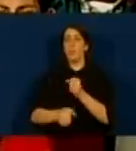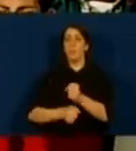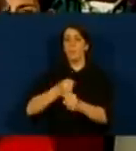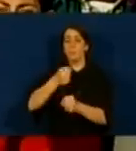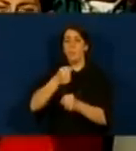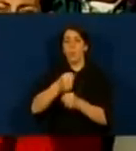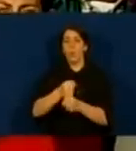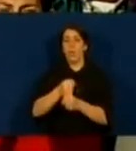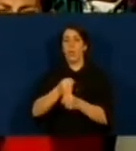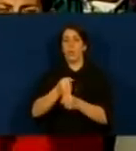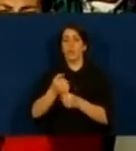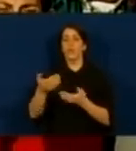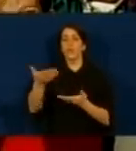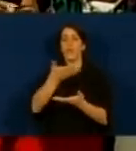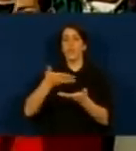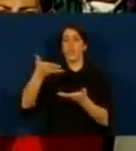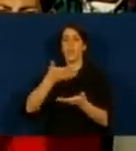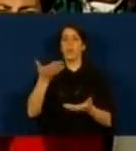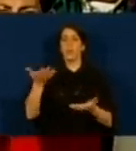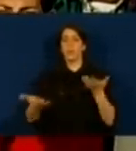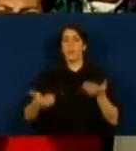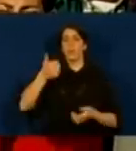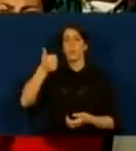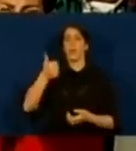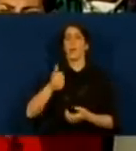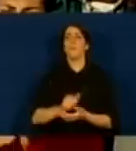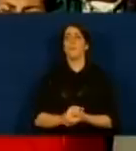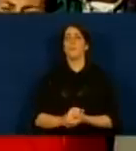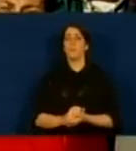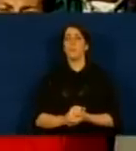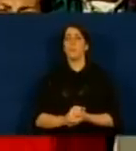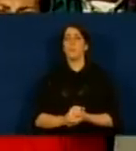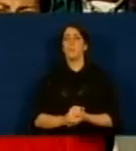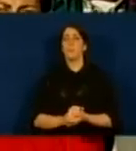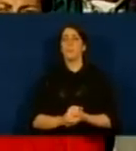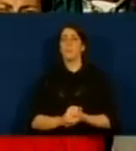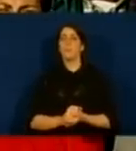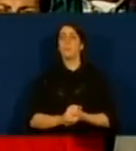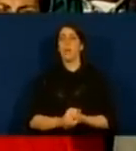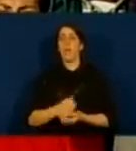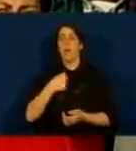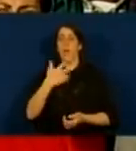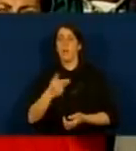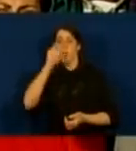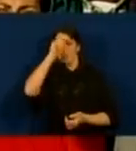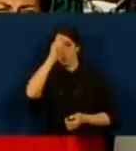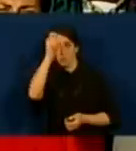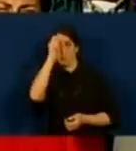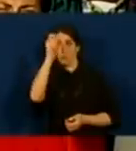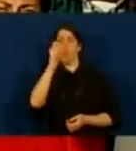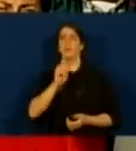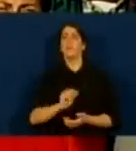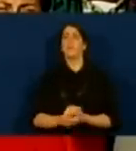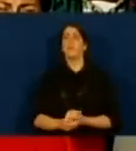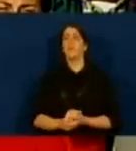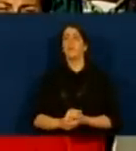soċjetà ġusta fejn b'obbligu ngħidha din برسبت لين